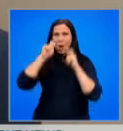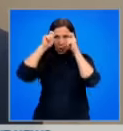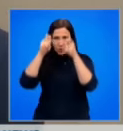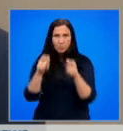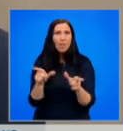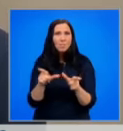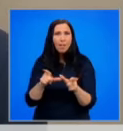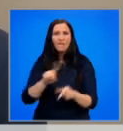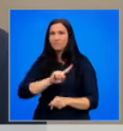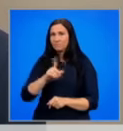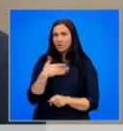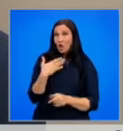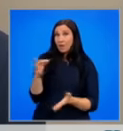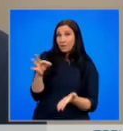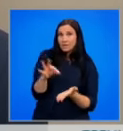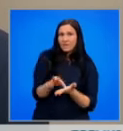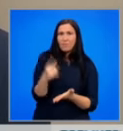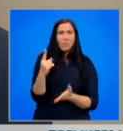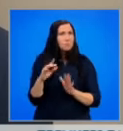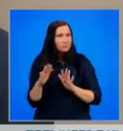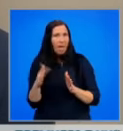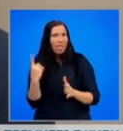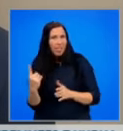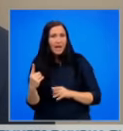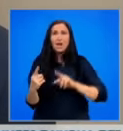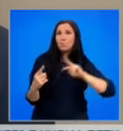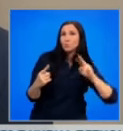Мулов не желая да се яви по една или друга причина.